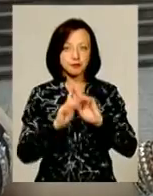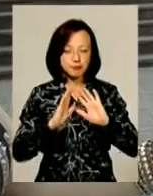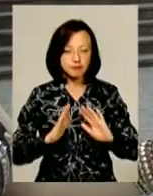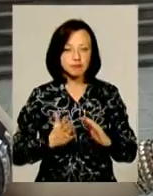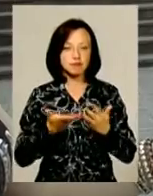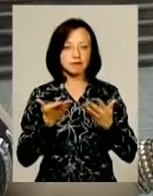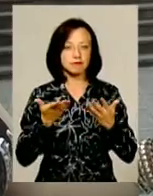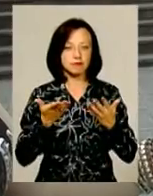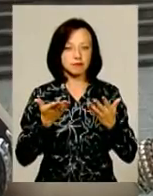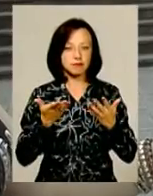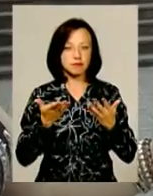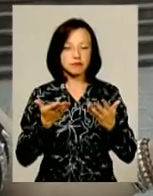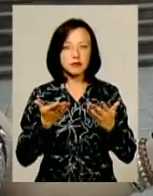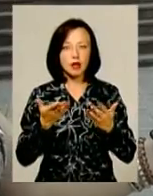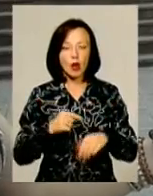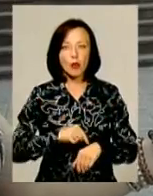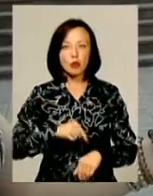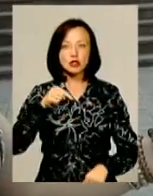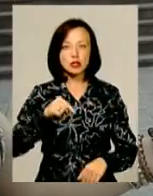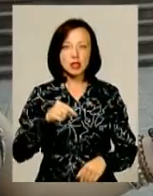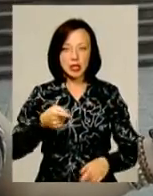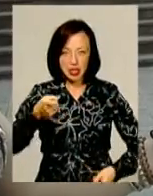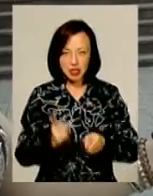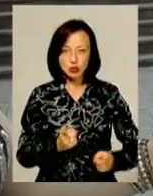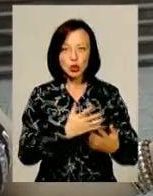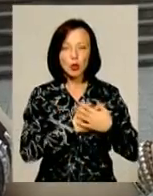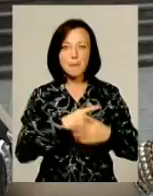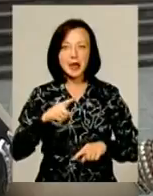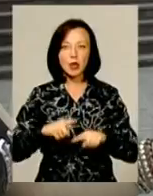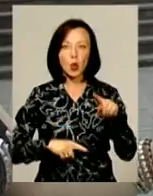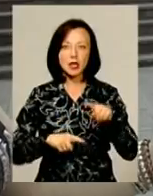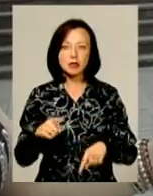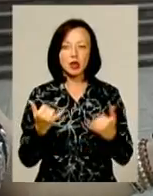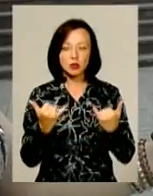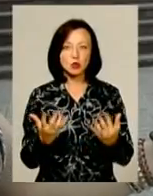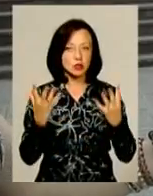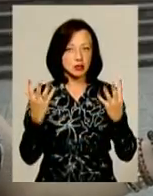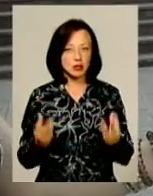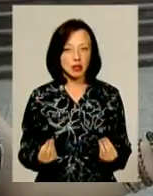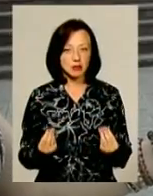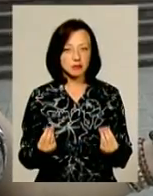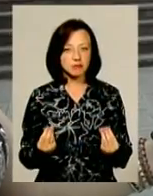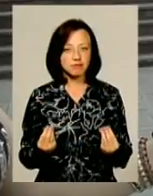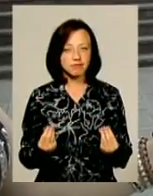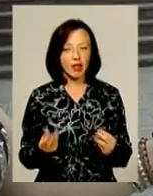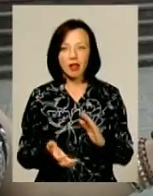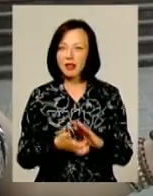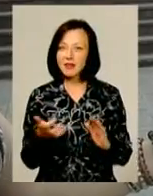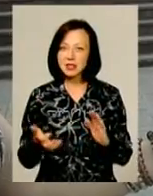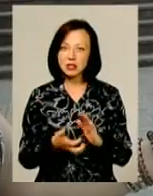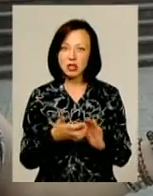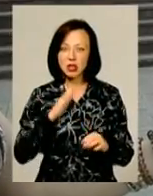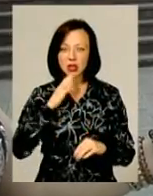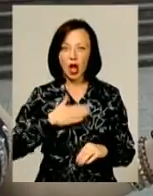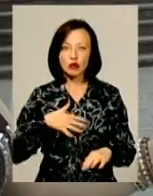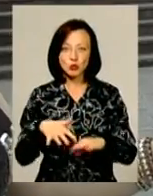підняття такого почуття істинного патріотизму на сьогоднішній день не вистачає